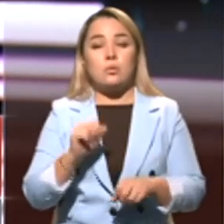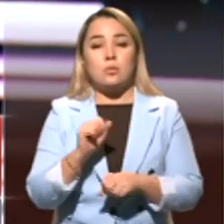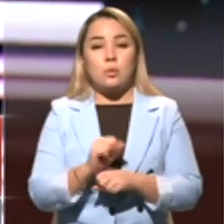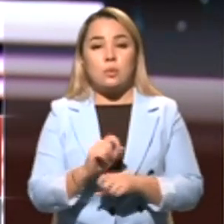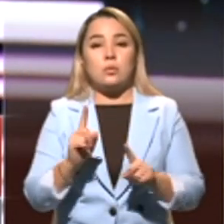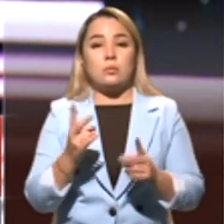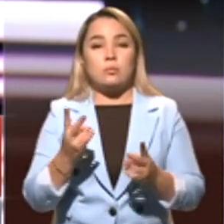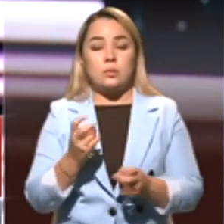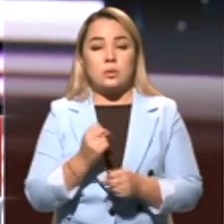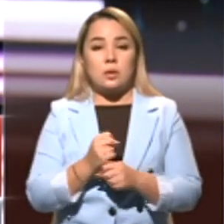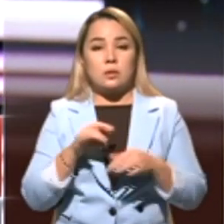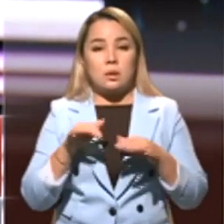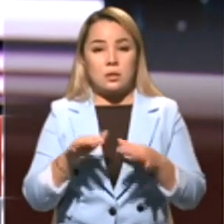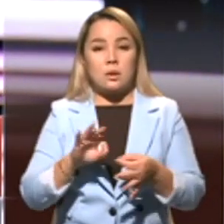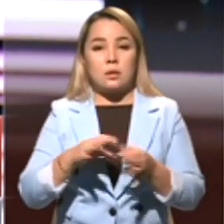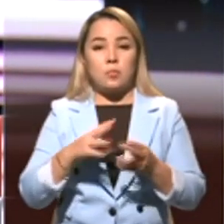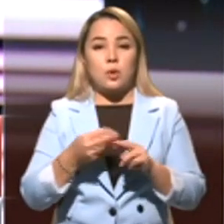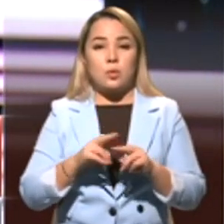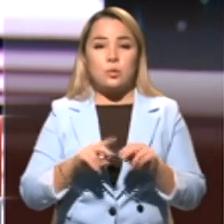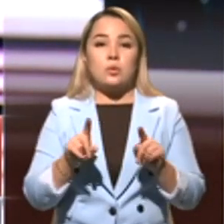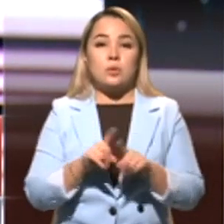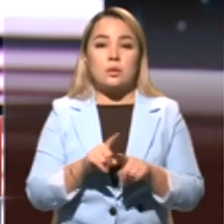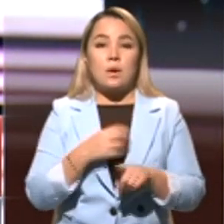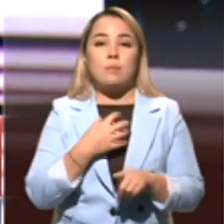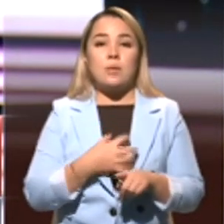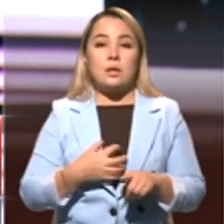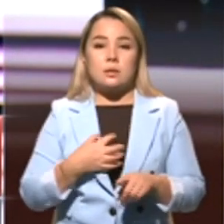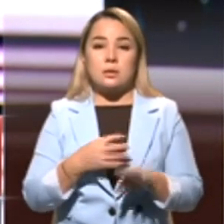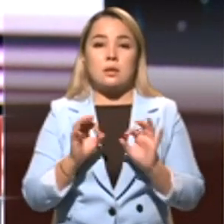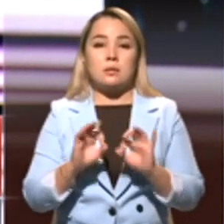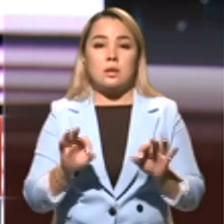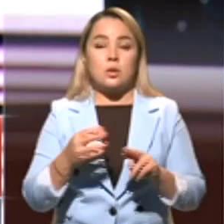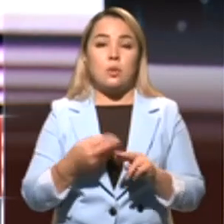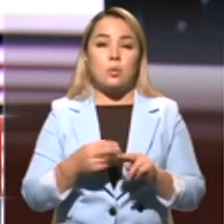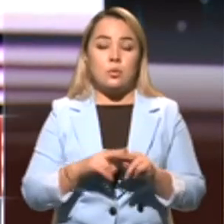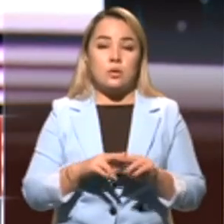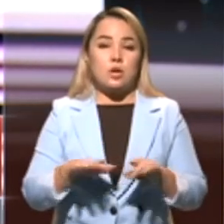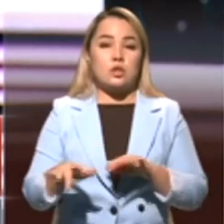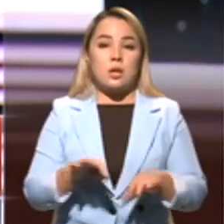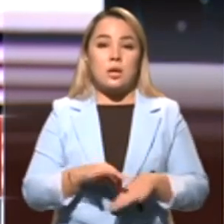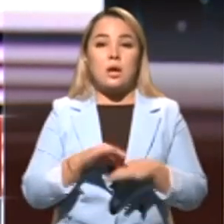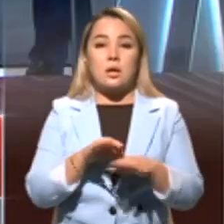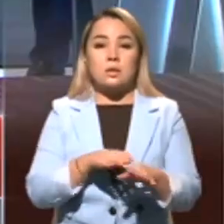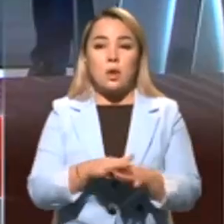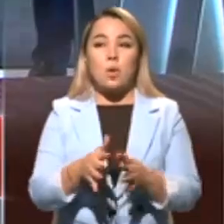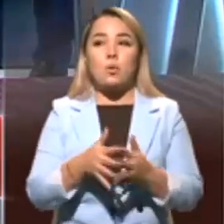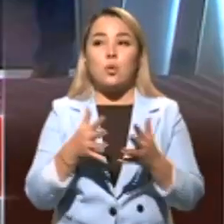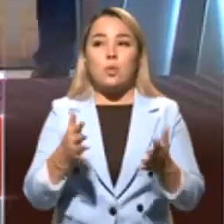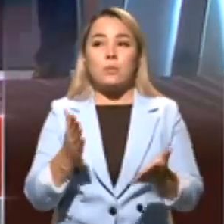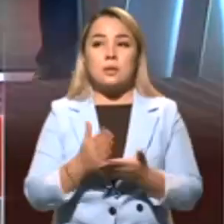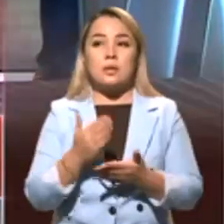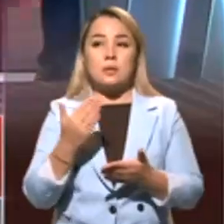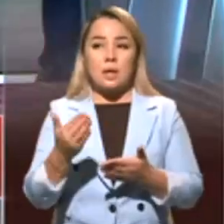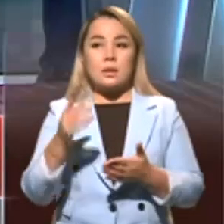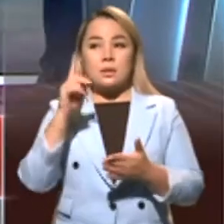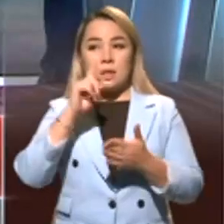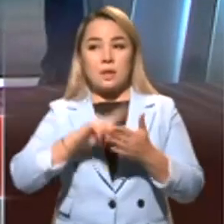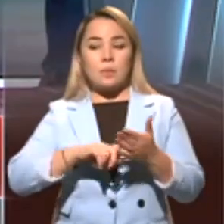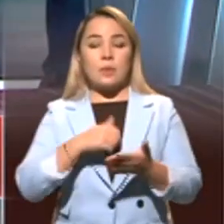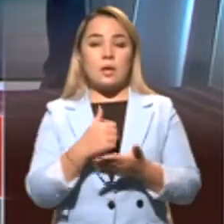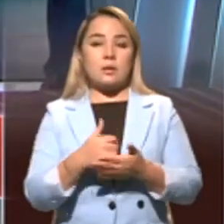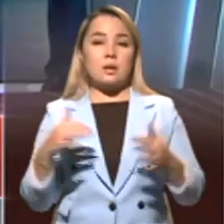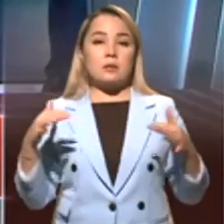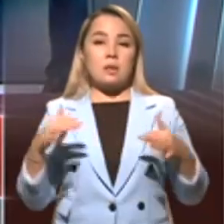не болып барамыз деп. Иә, сол сонысымен маңызды және бұл шараға көптеген дінбасылардың